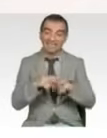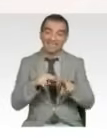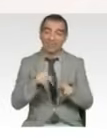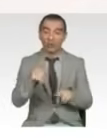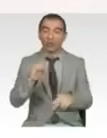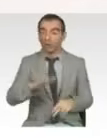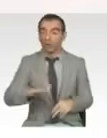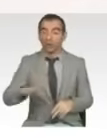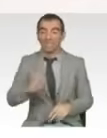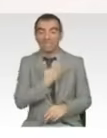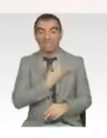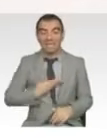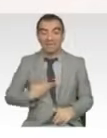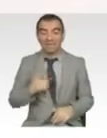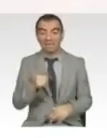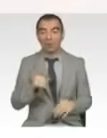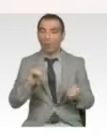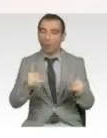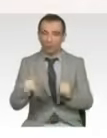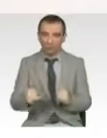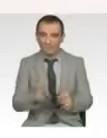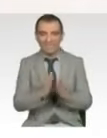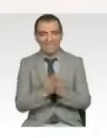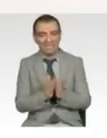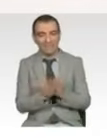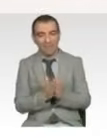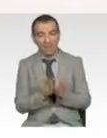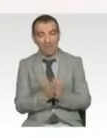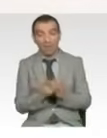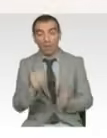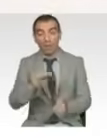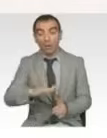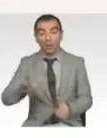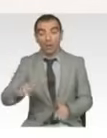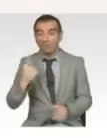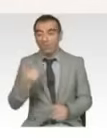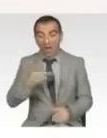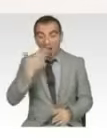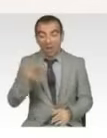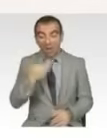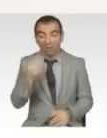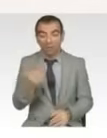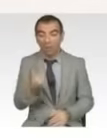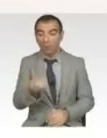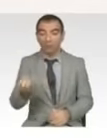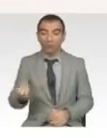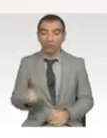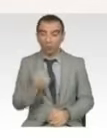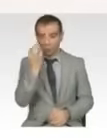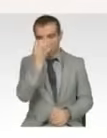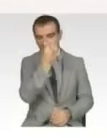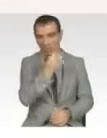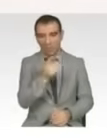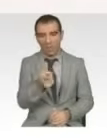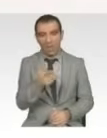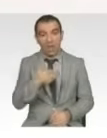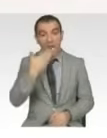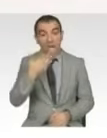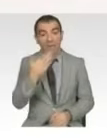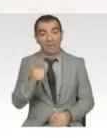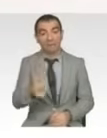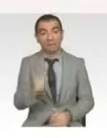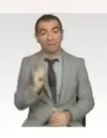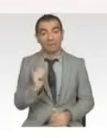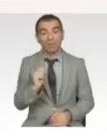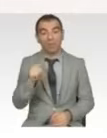çocukların sevdiği şeylerle işte ne bileyim oyuncaklarla, kitaplarla evet, çocuklara bir şeyleri anlatmak çok da kolay ve anlatmak çok ve daha başarılı